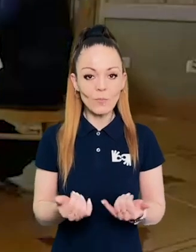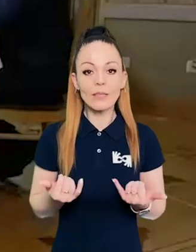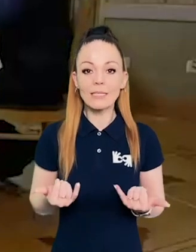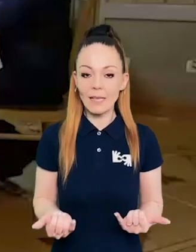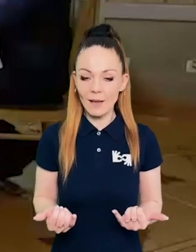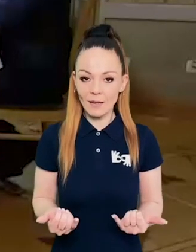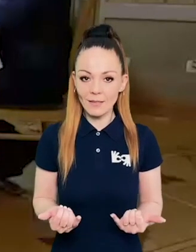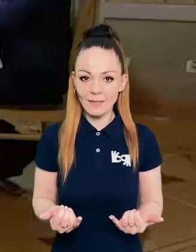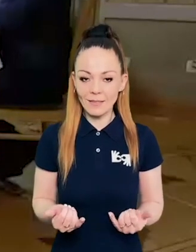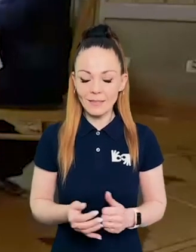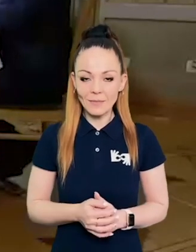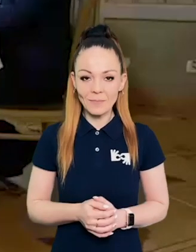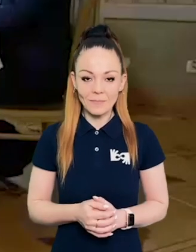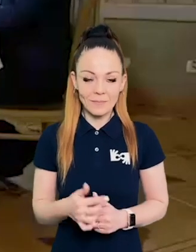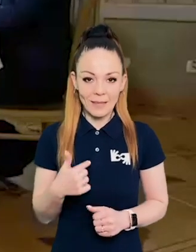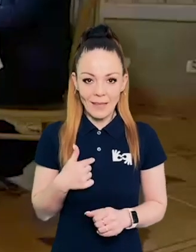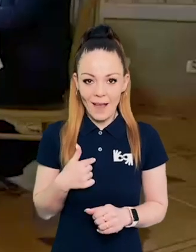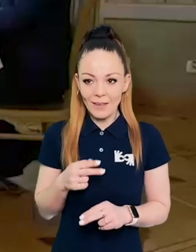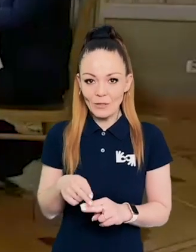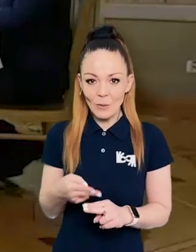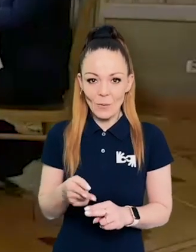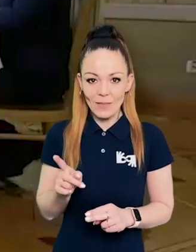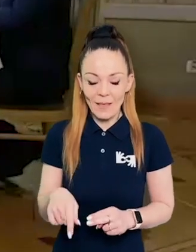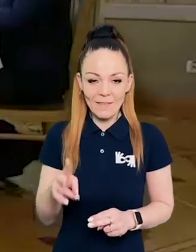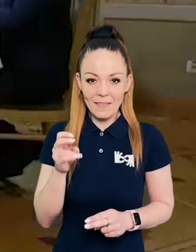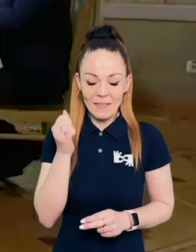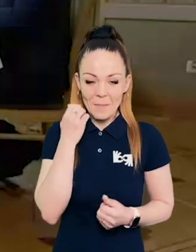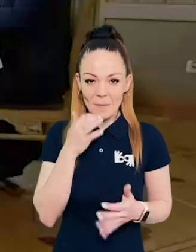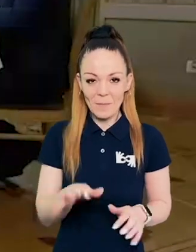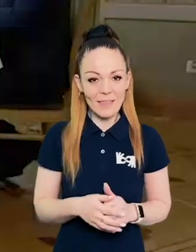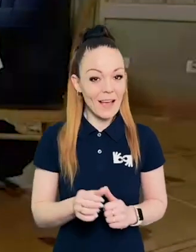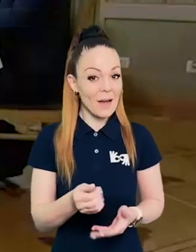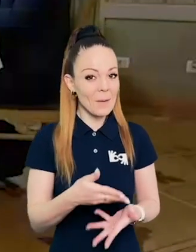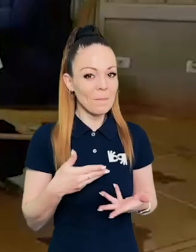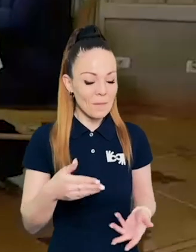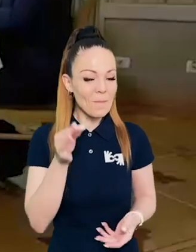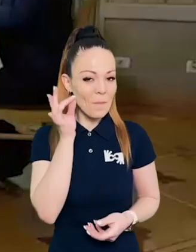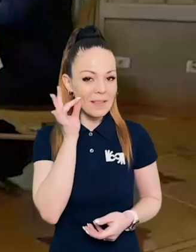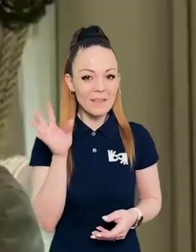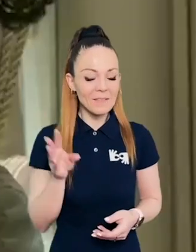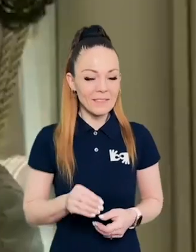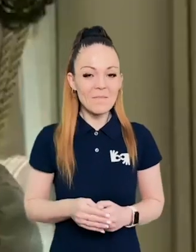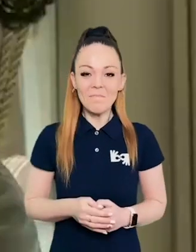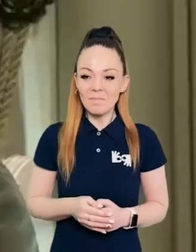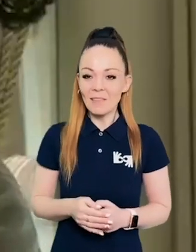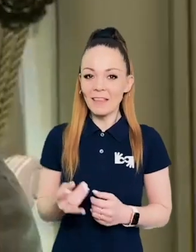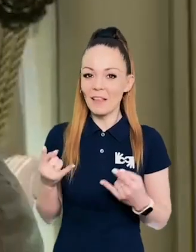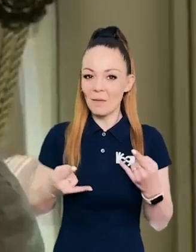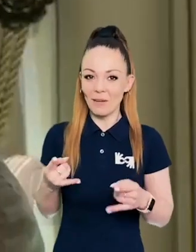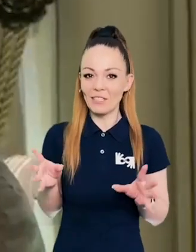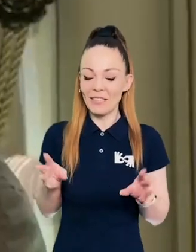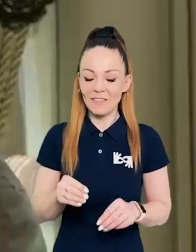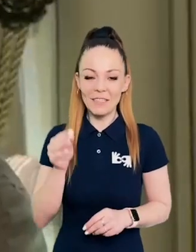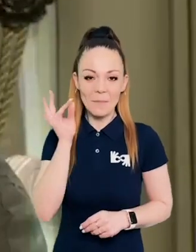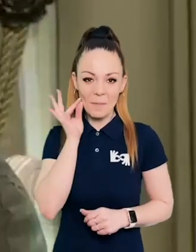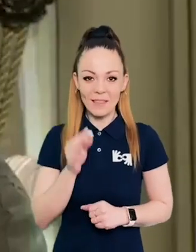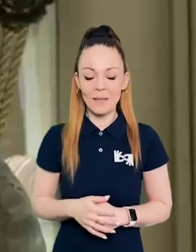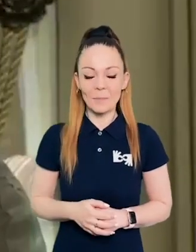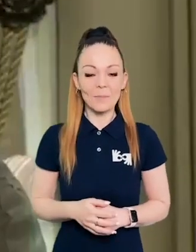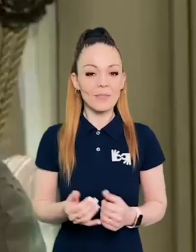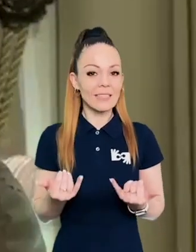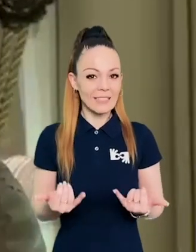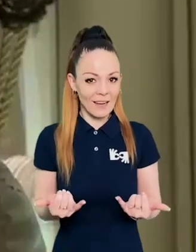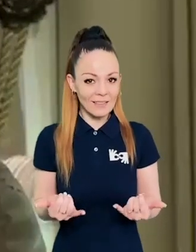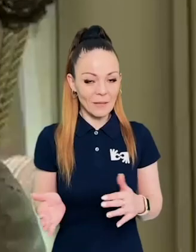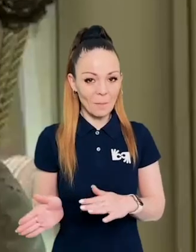Зараз? Я цього навіть не пам'ятаю. Ми пам'ятаємо. Ми пам'ятаємо, ми все пам'ятаємо. Телебачення все пам'ятає. Так,